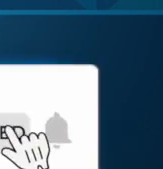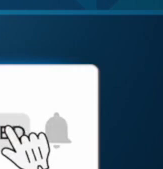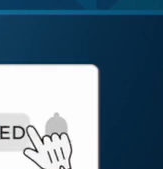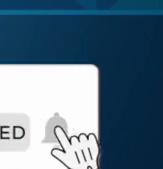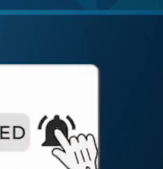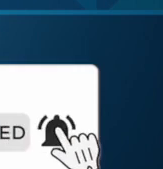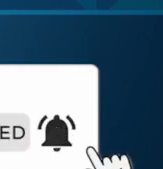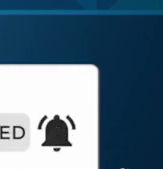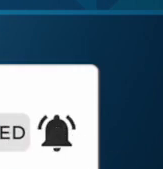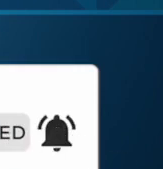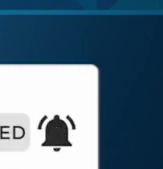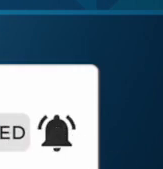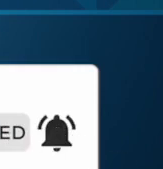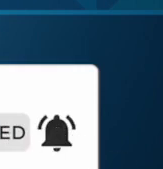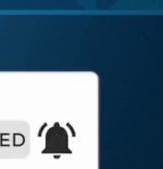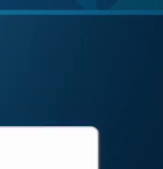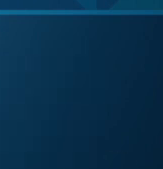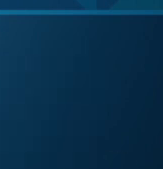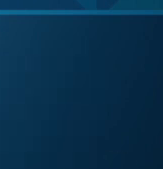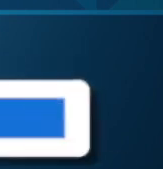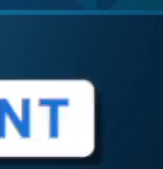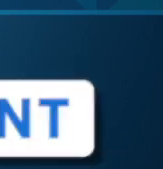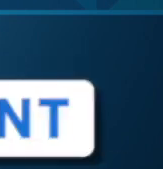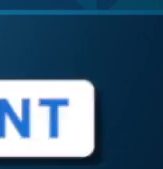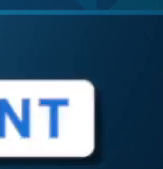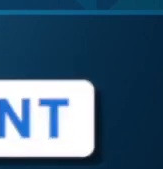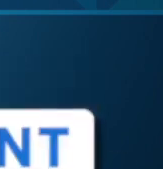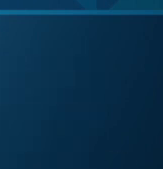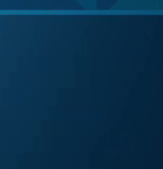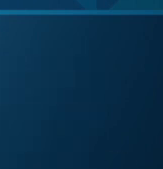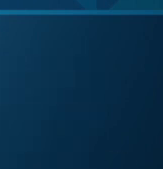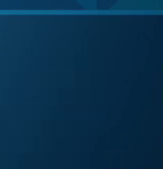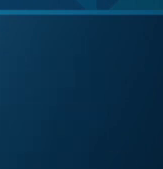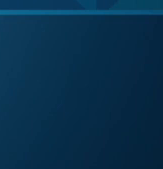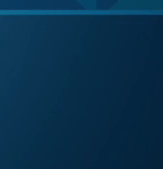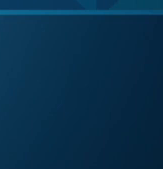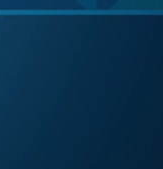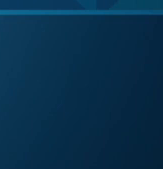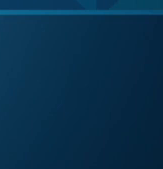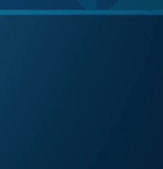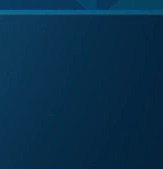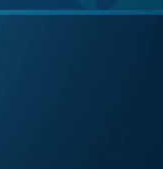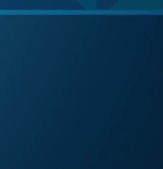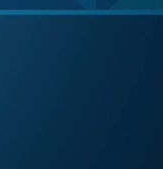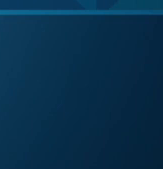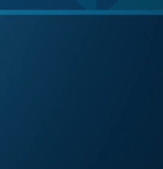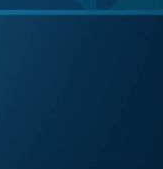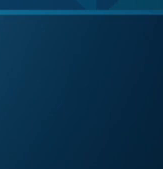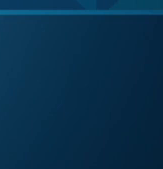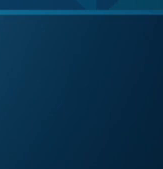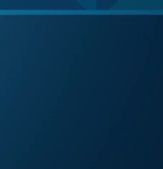RTTL, hanehang butão notificação. Fo comentário no fahetutang ba media social siraseluk.